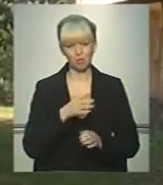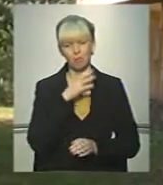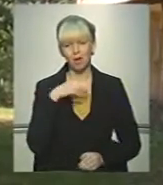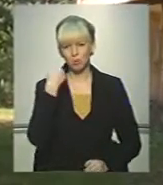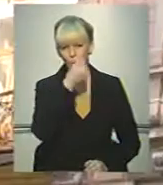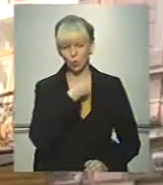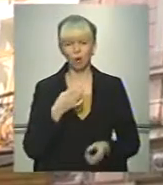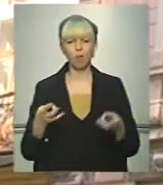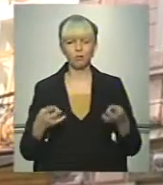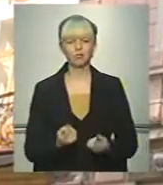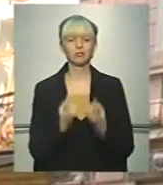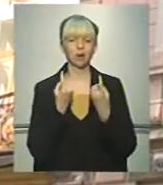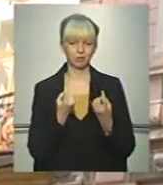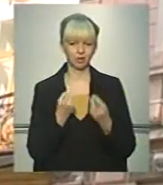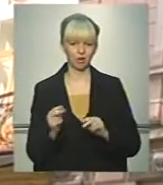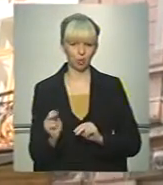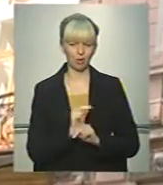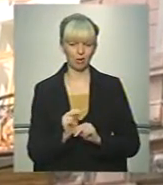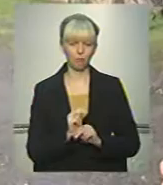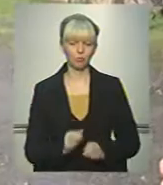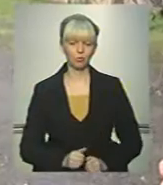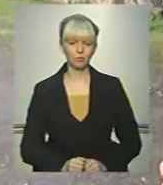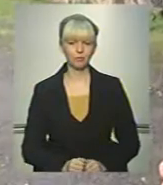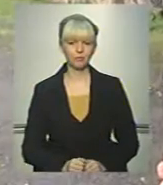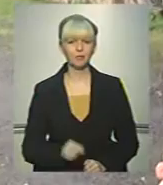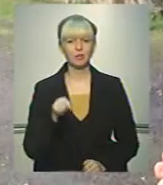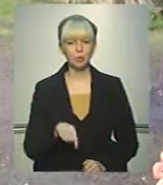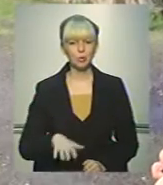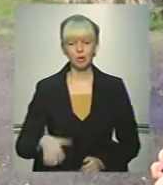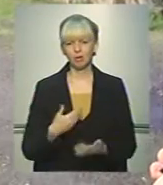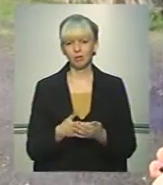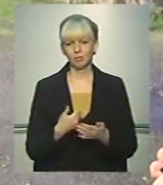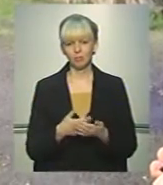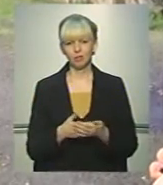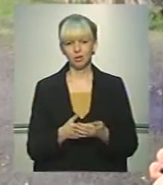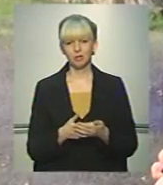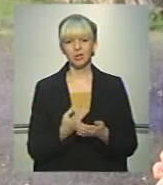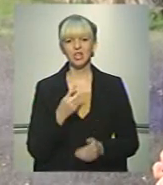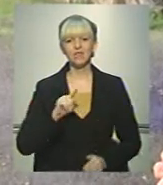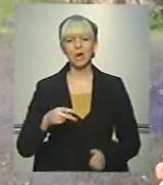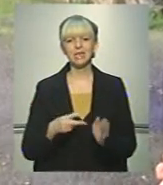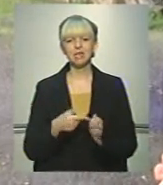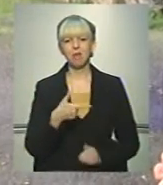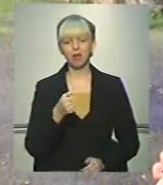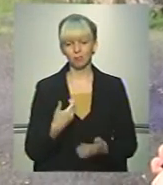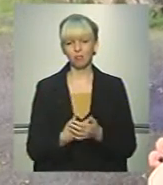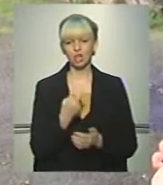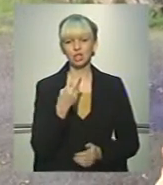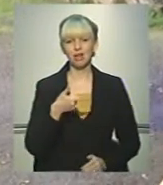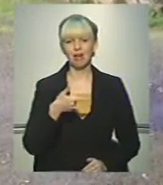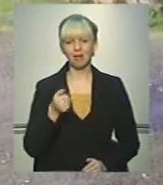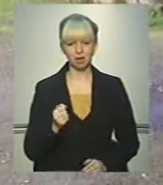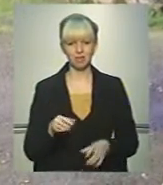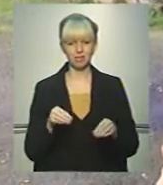багато років потребує капітального ремонту. Тут територія приблизно 2,7 гектарів, майже 3 гектари